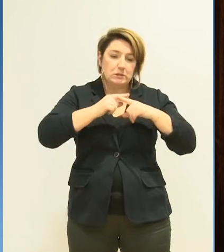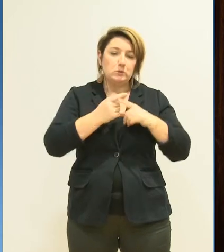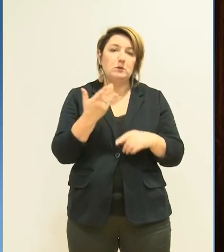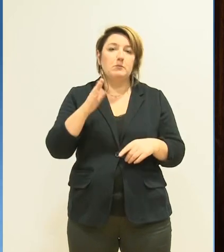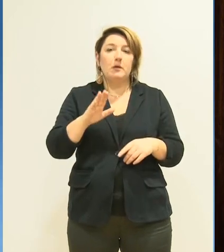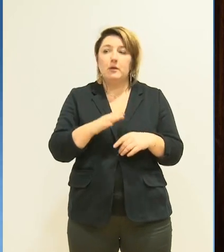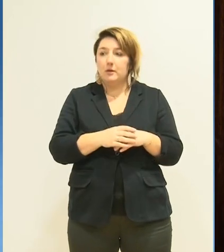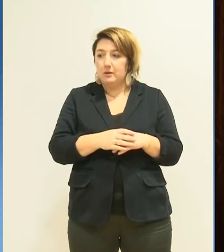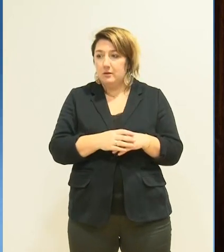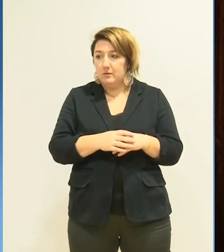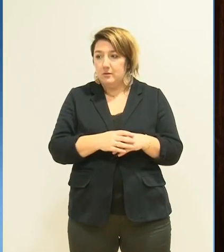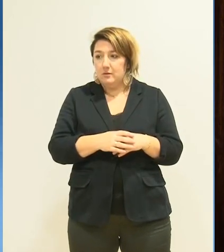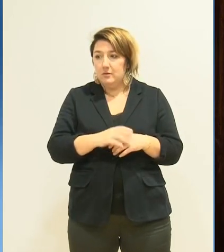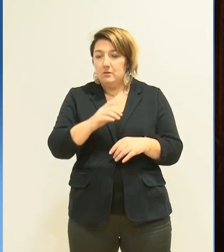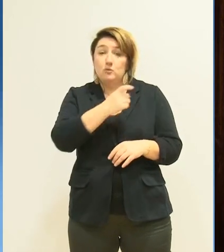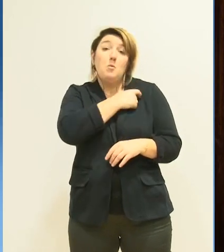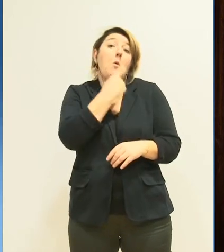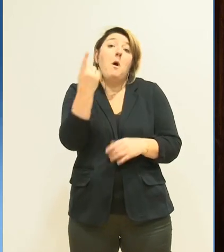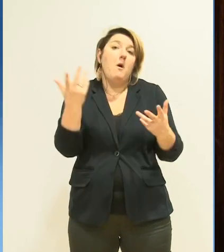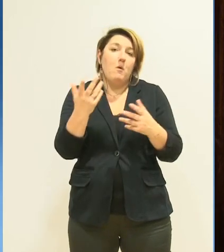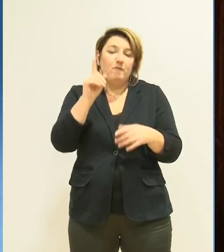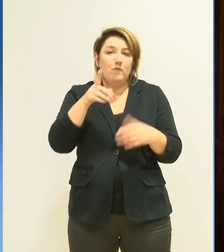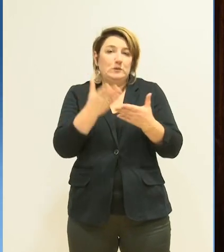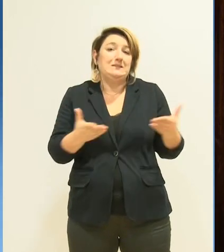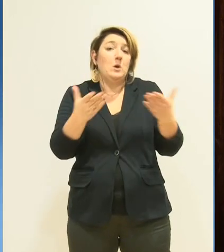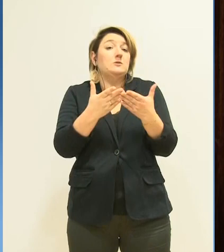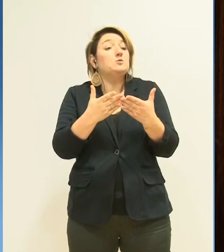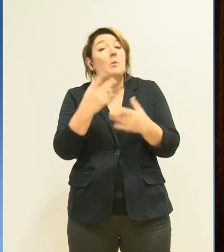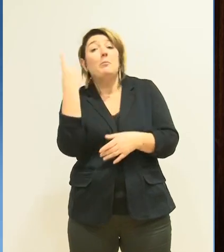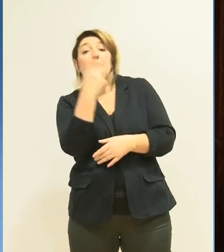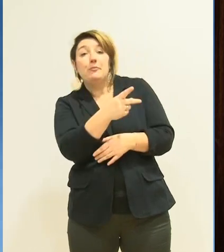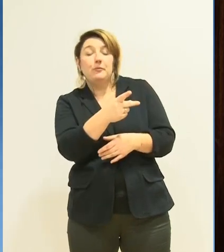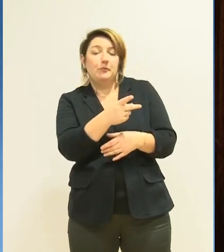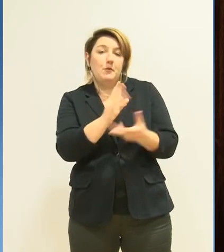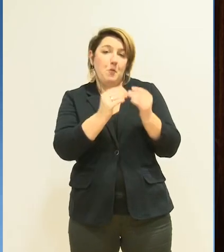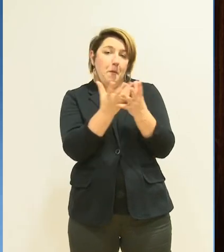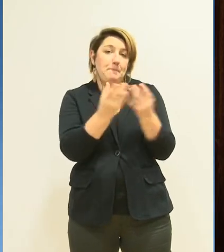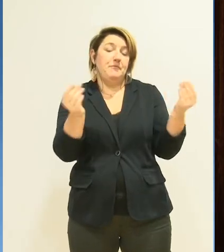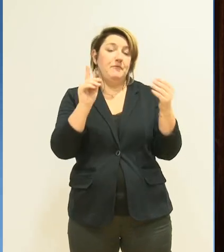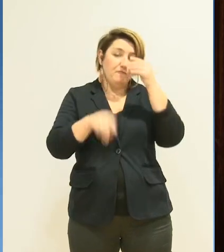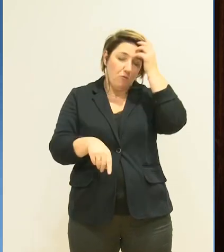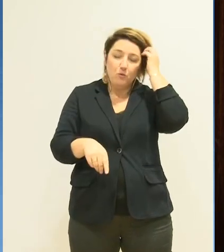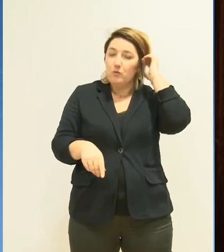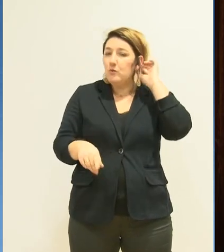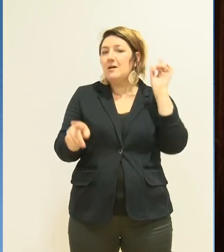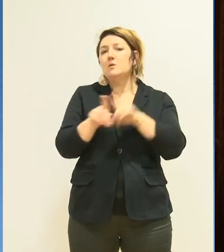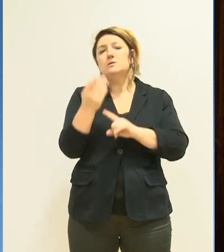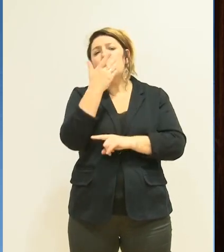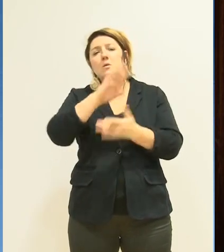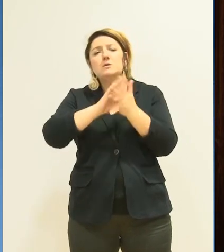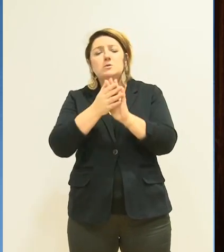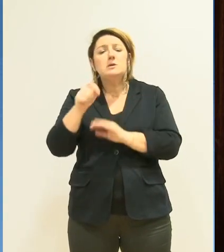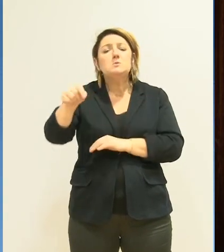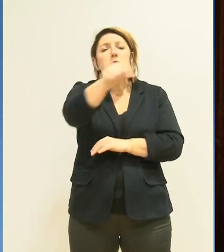pas sans la résolution de la situation de l'occupant principal et de l'accompagnement de toutes les autres associations